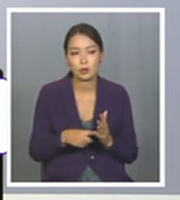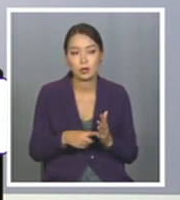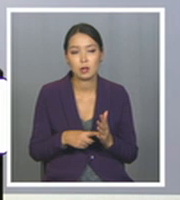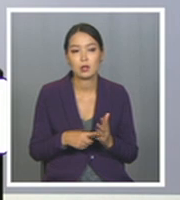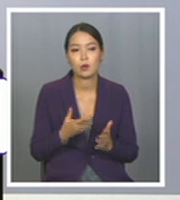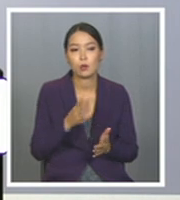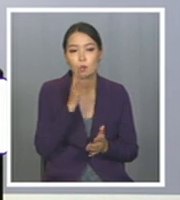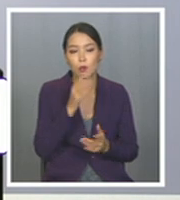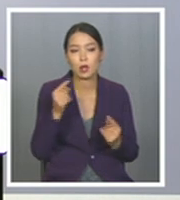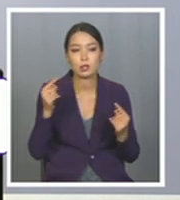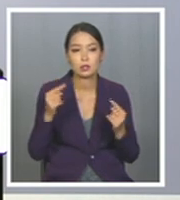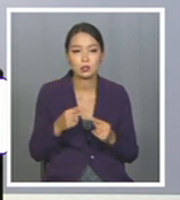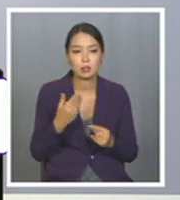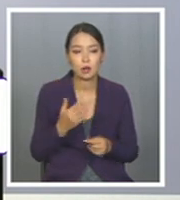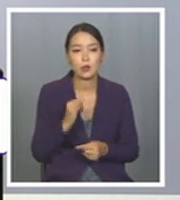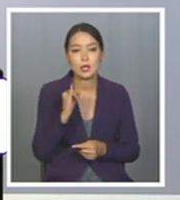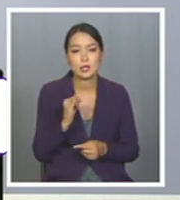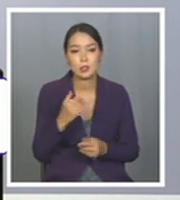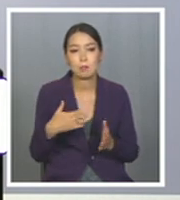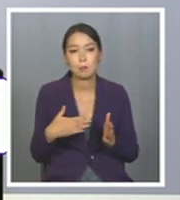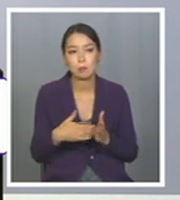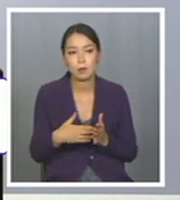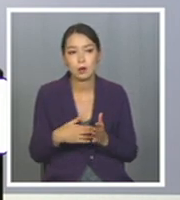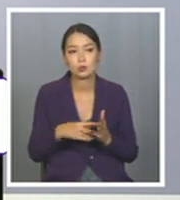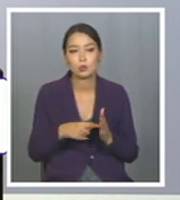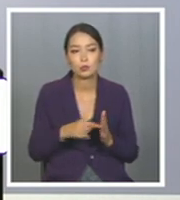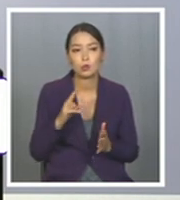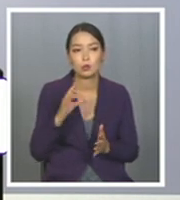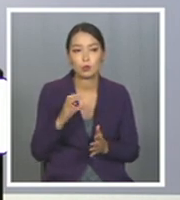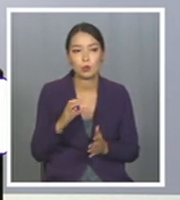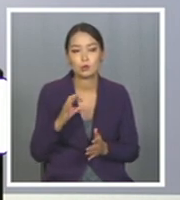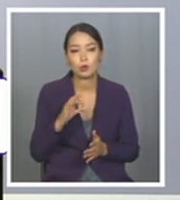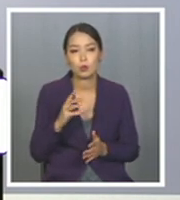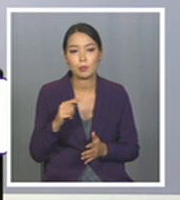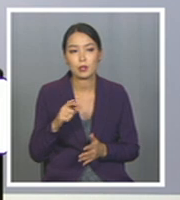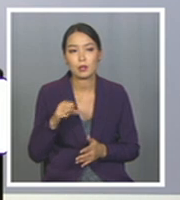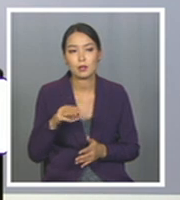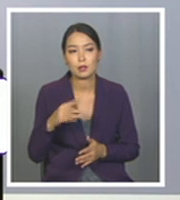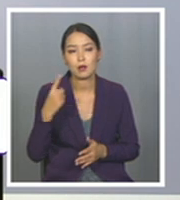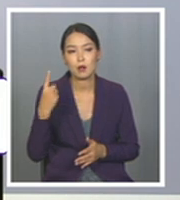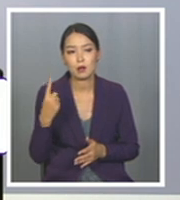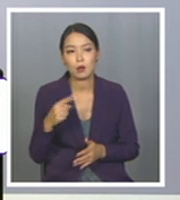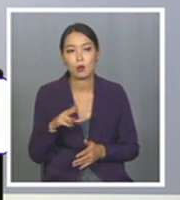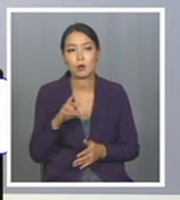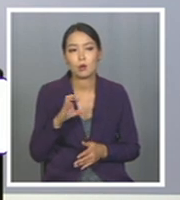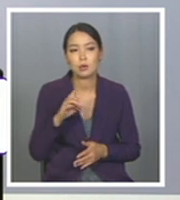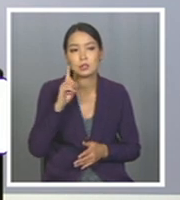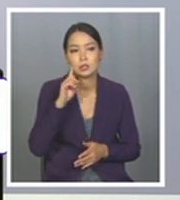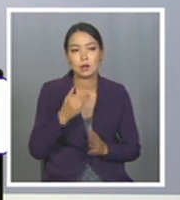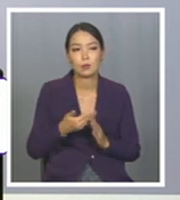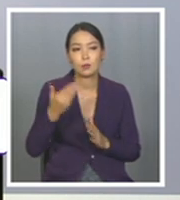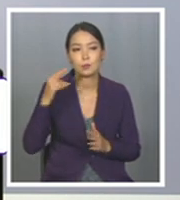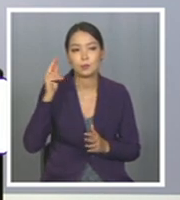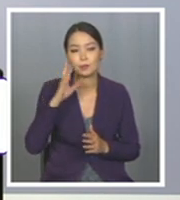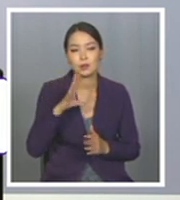уақытқа тәуелділігі I максимум мәні көбейтілген косинус омегатыдан біз туындалуымыз керек. Косинус білеміз, өткен сабақтан ол